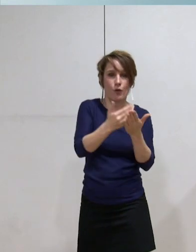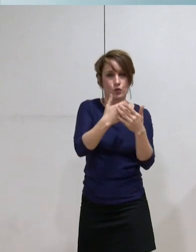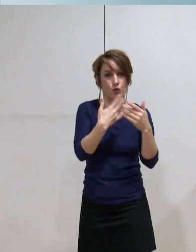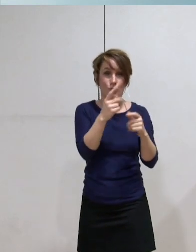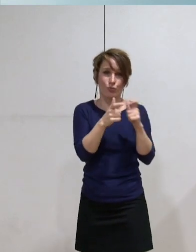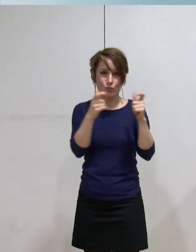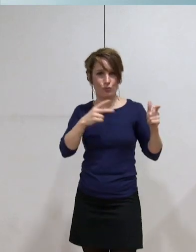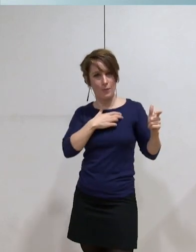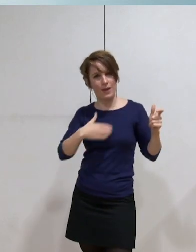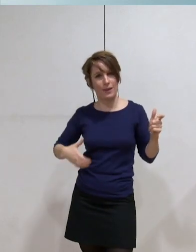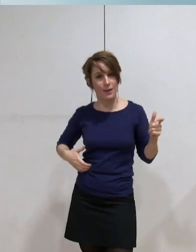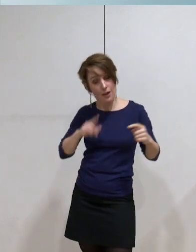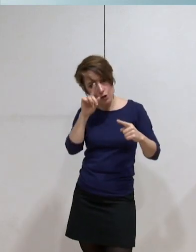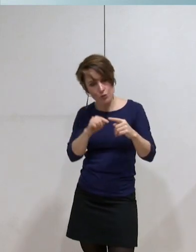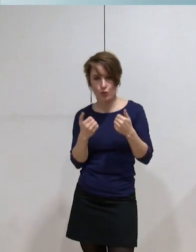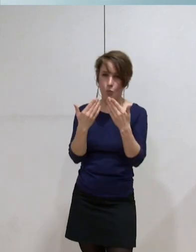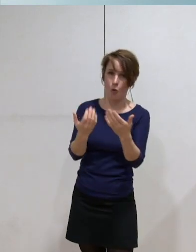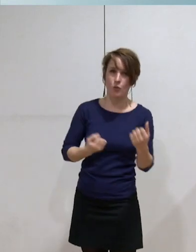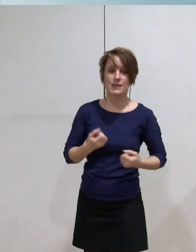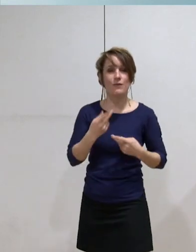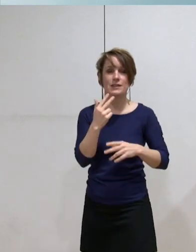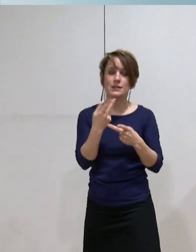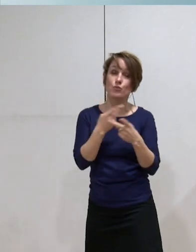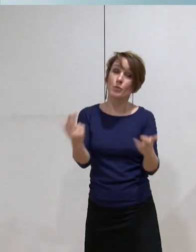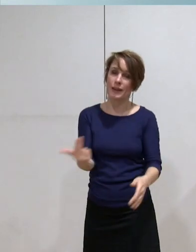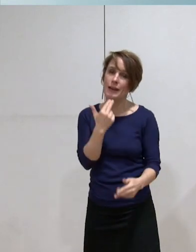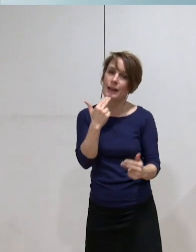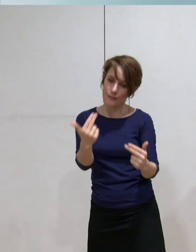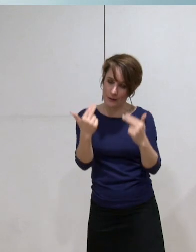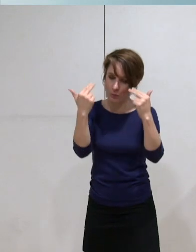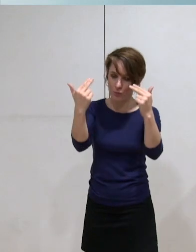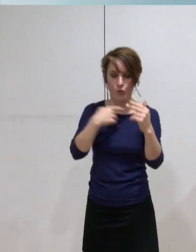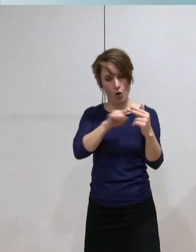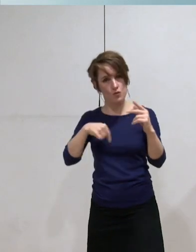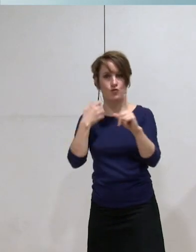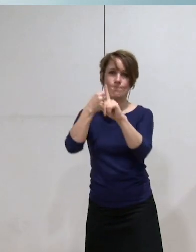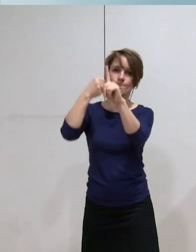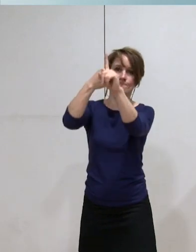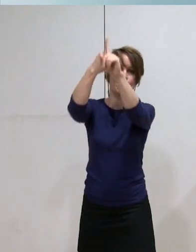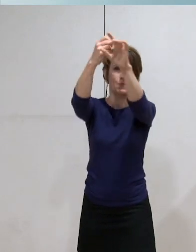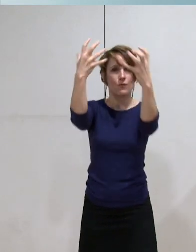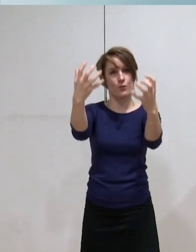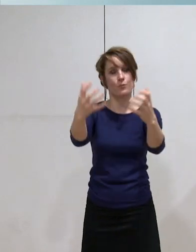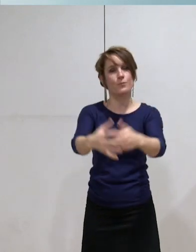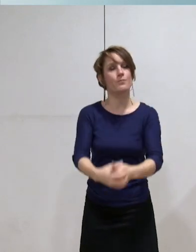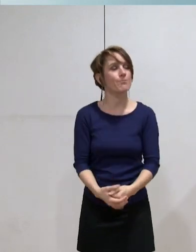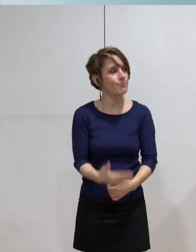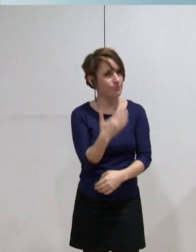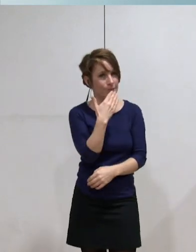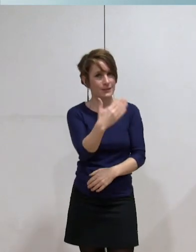pouvoir assurer le service public de qualité auquel nous croyons et auquel nous nous battons